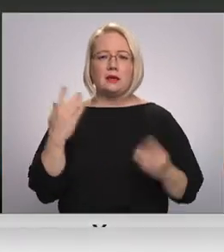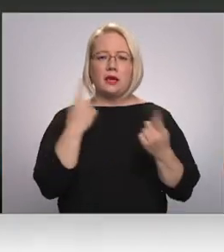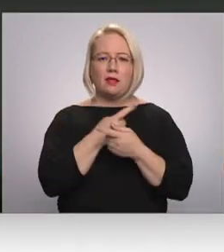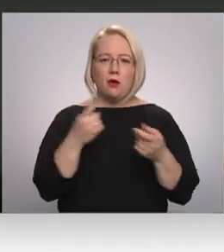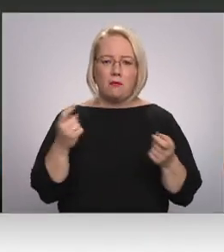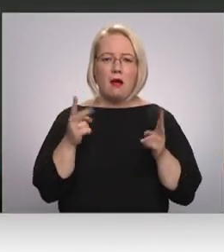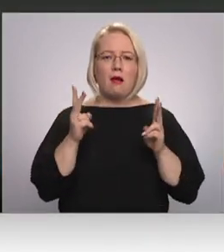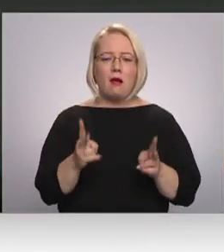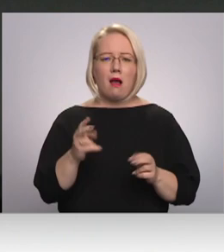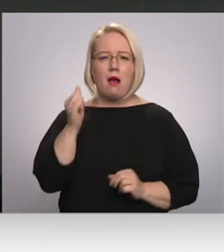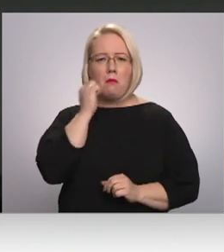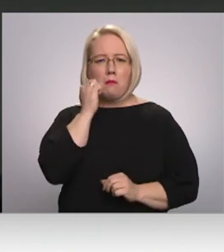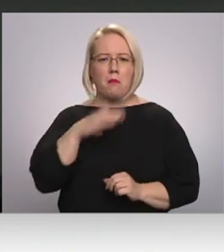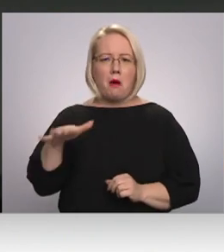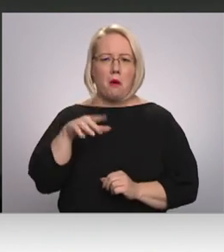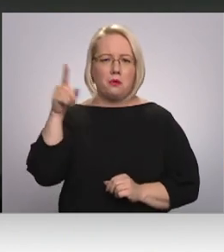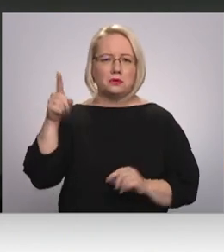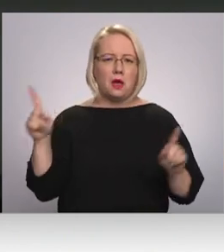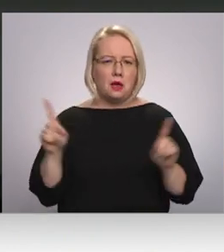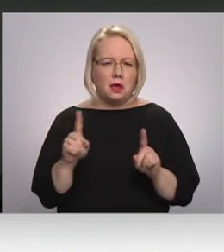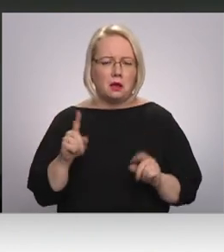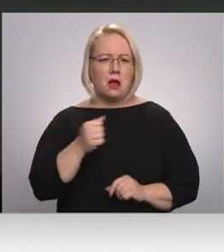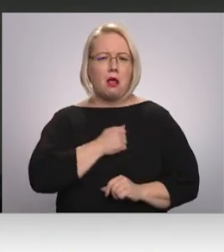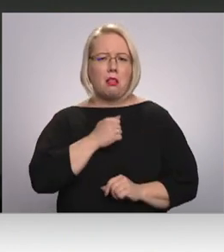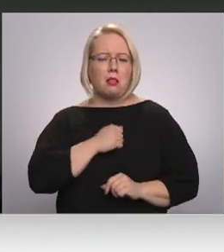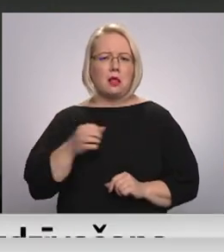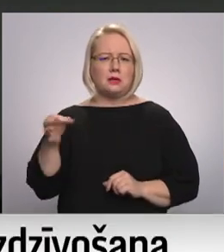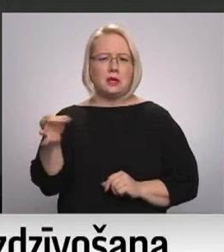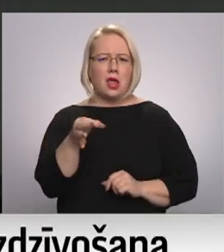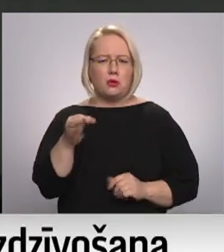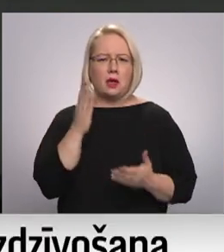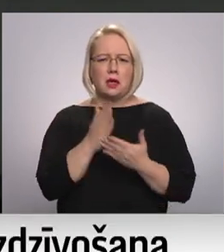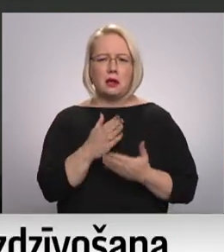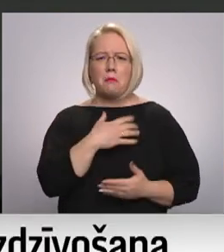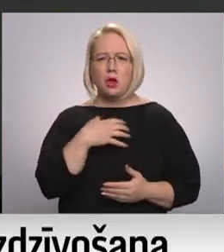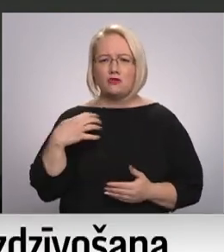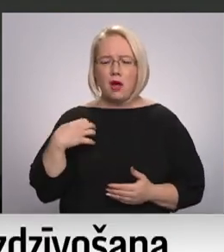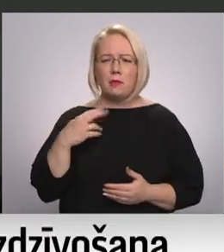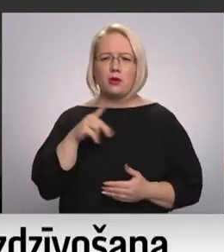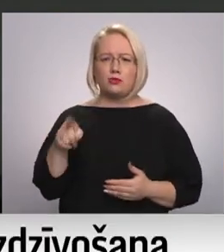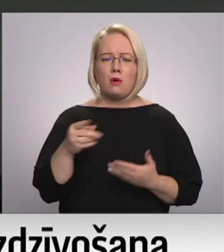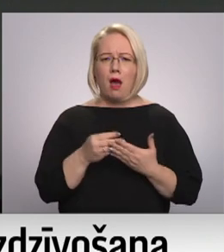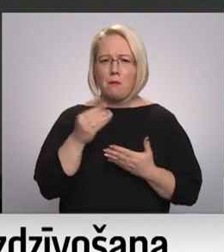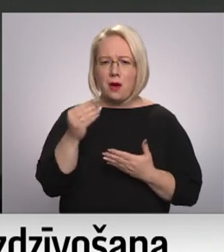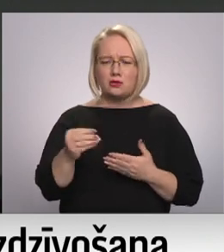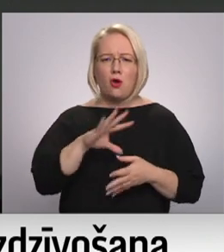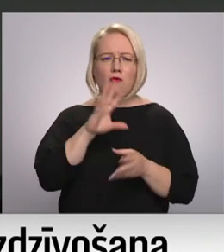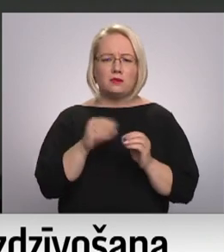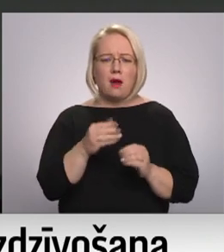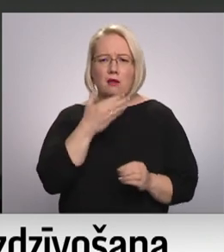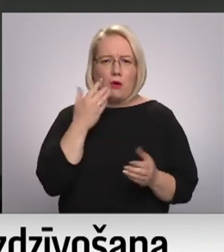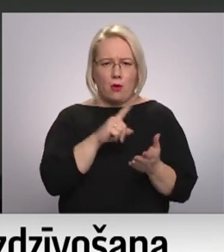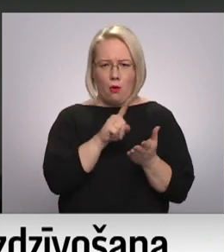ir Bauska, ir kaut kur Latgales reģionos, ir pašvaldības, kas šo te apmaksā un vispār nav